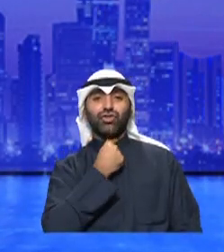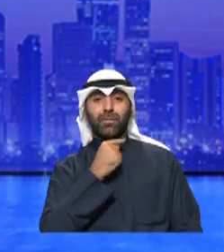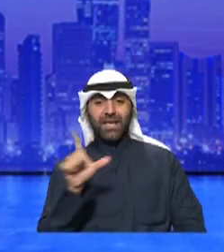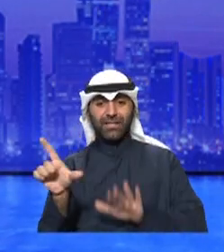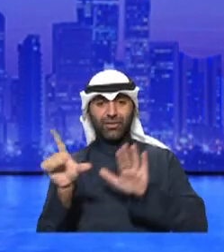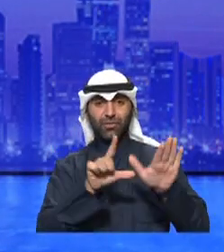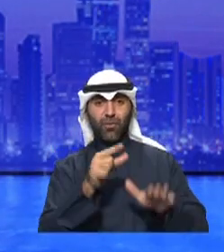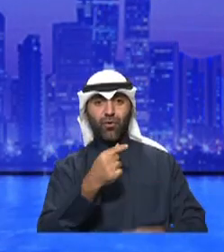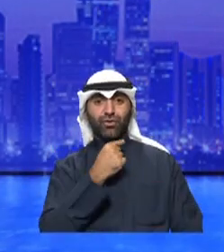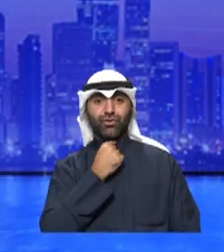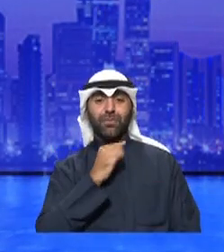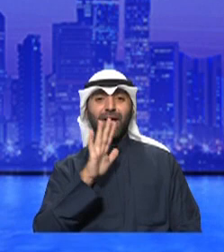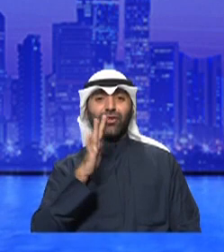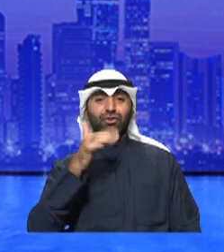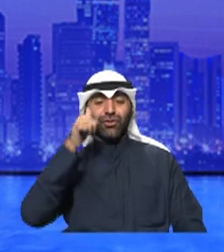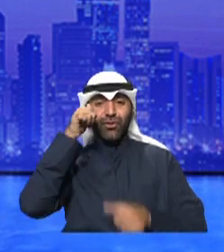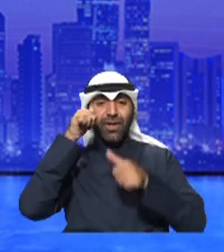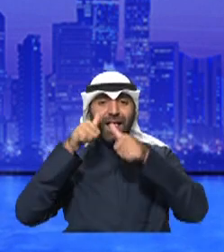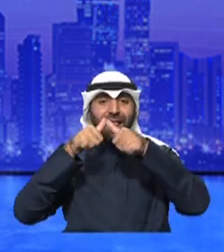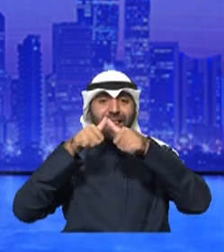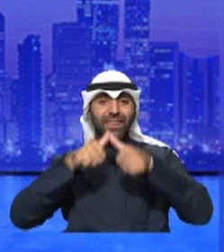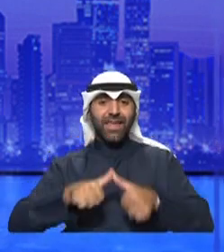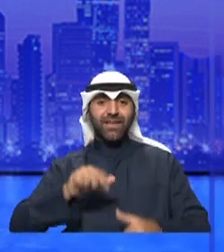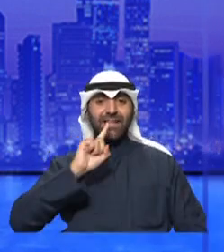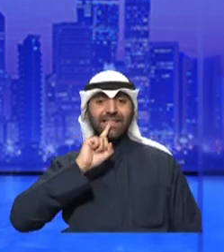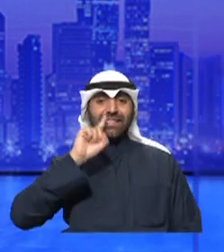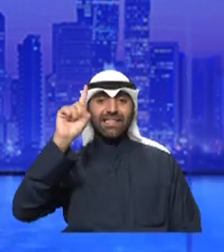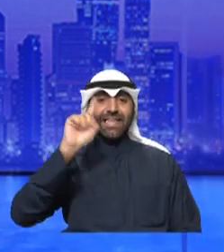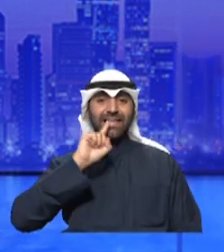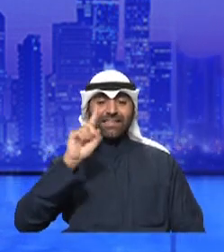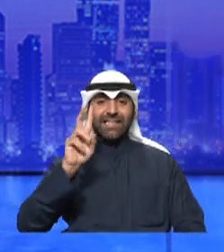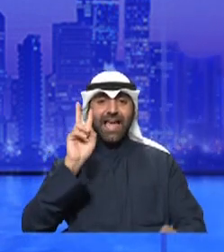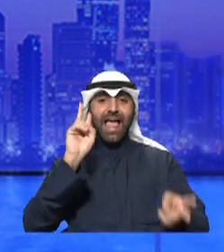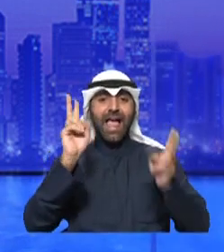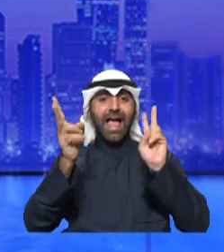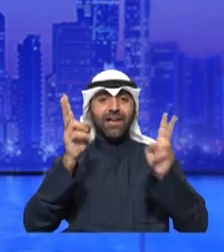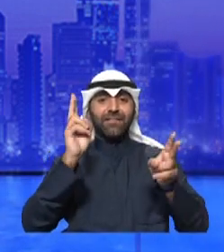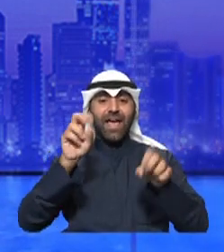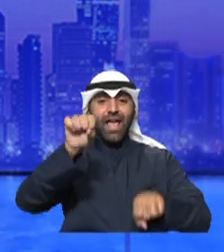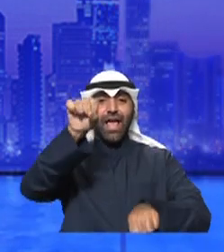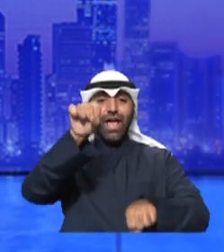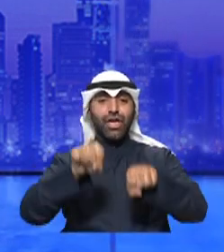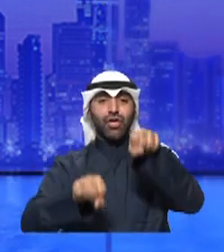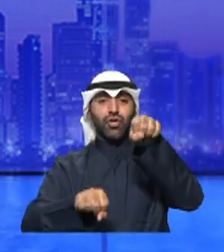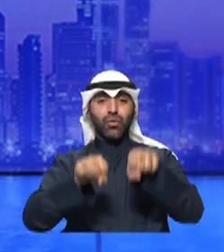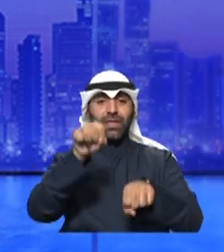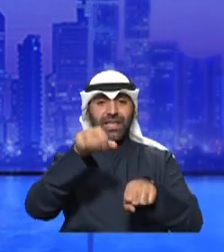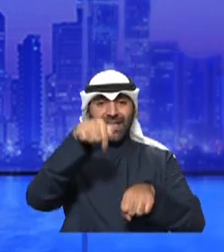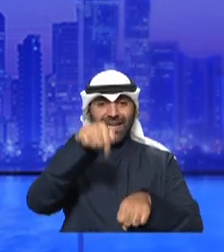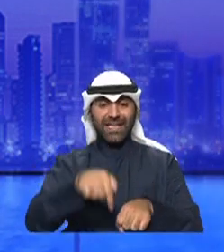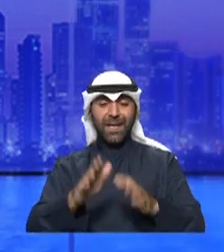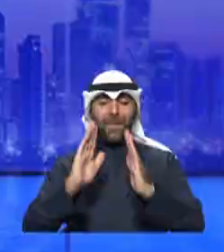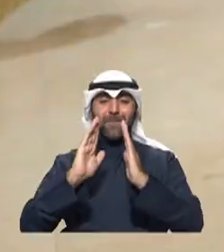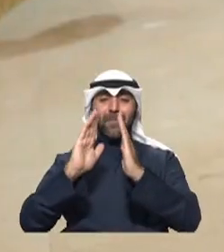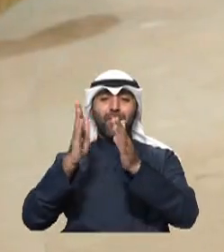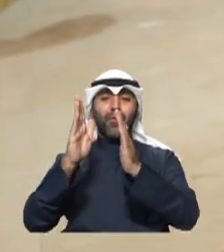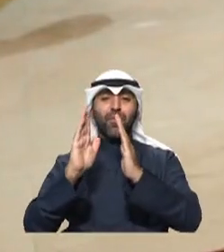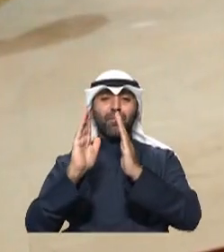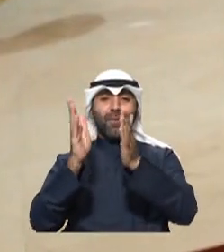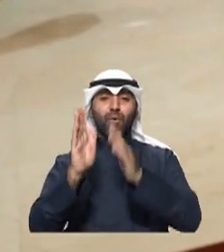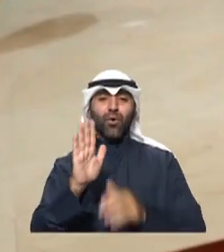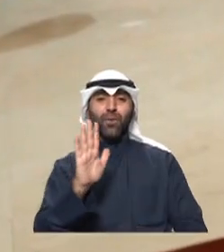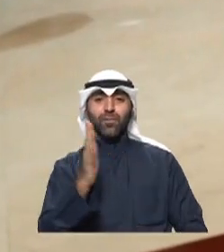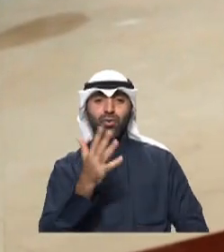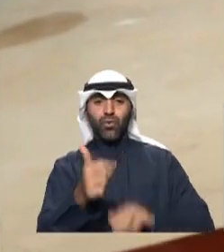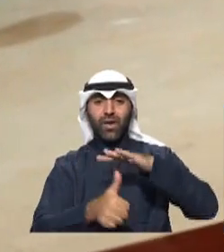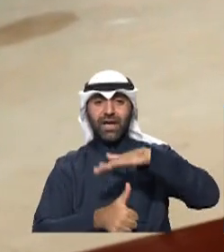مجلس الوزراء في خالص التهنئه لمقام صاحب الجلاله الملك حمد بن عيسى بن سلمان الخليفه مالكي مملكه البحرين